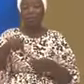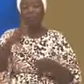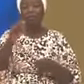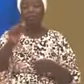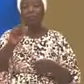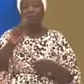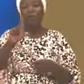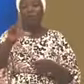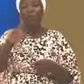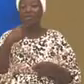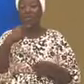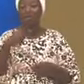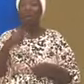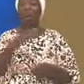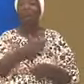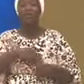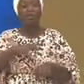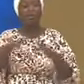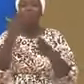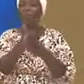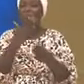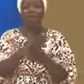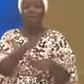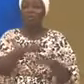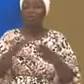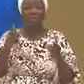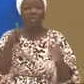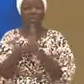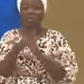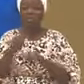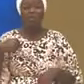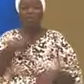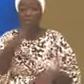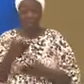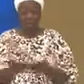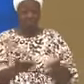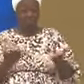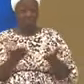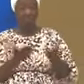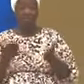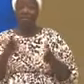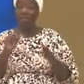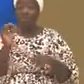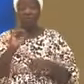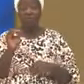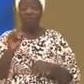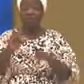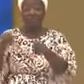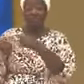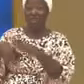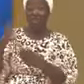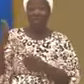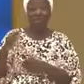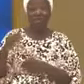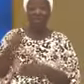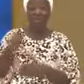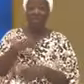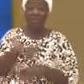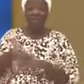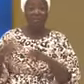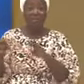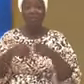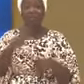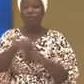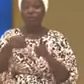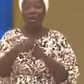ne tue pas on est encore tout cela personne n'est sorti personne n'a bougé quand les